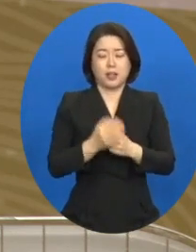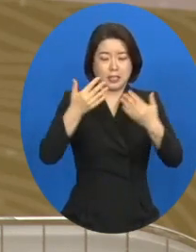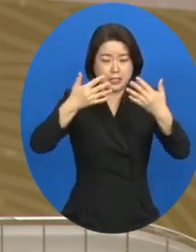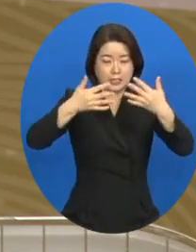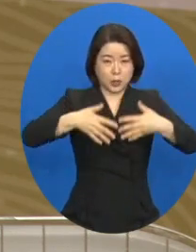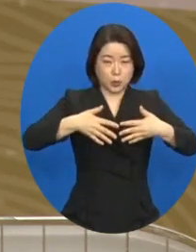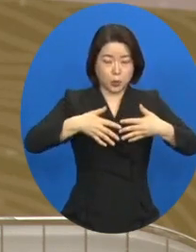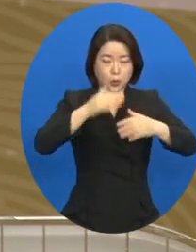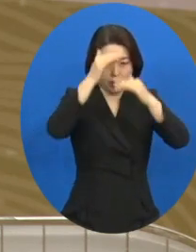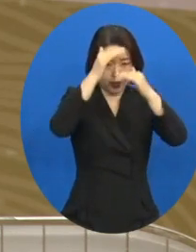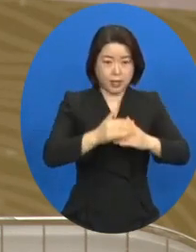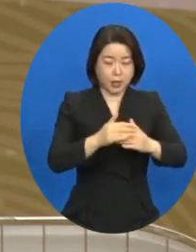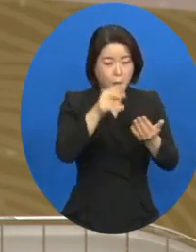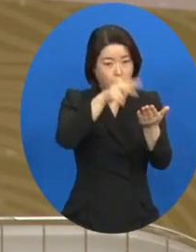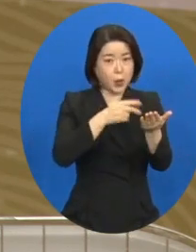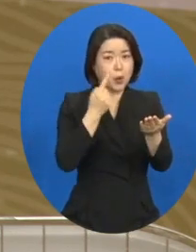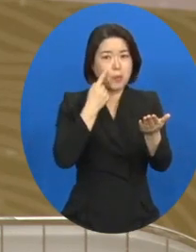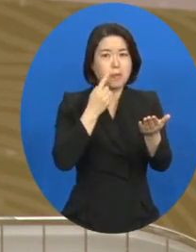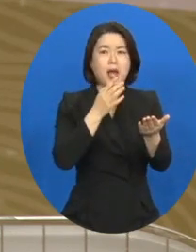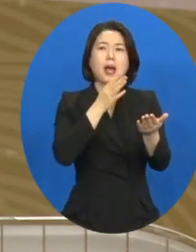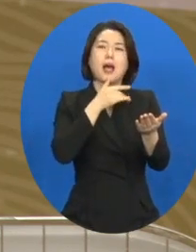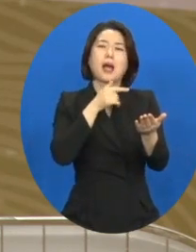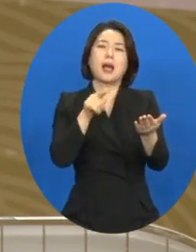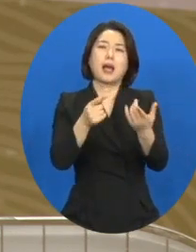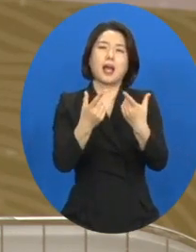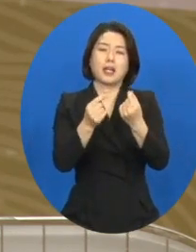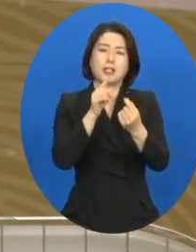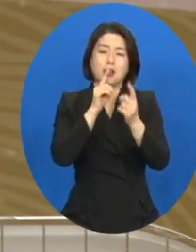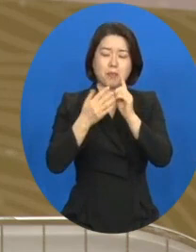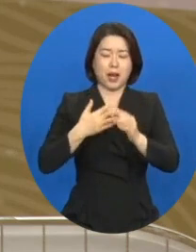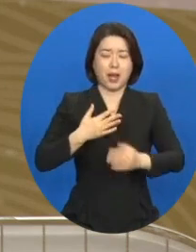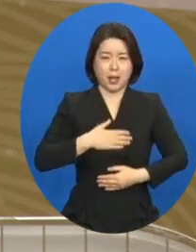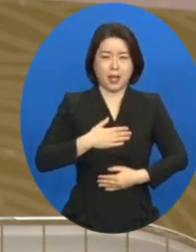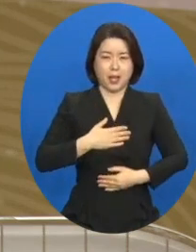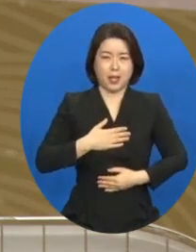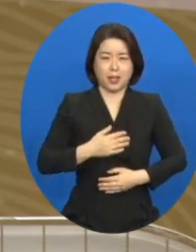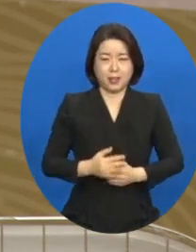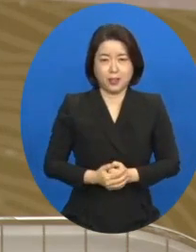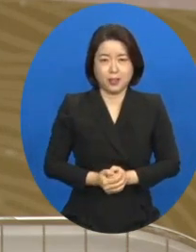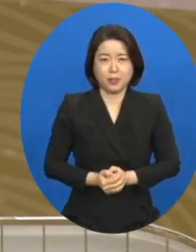말한 내용을 읽어보면, 아, 왜 그런 말을 했는지 알게 됩니다.